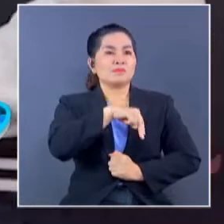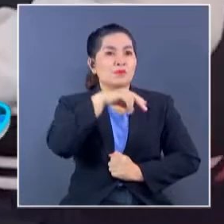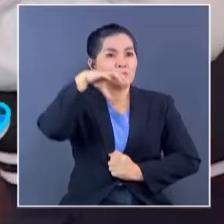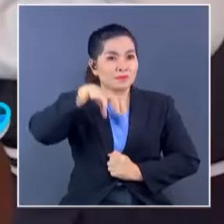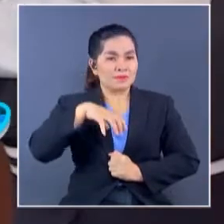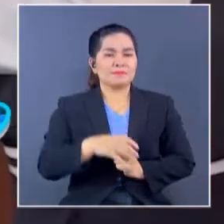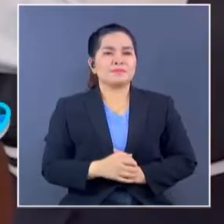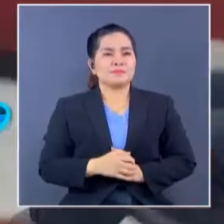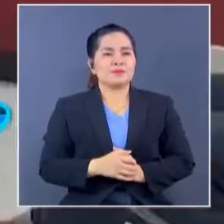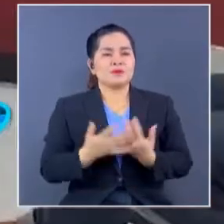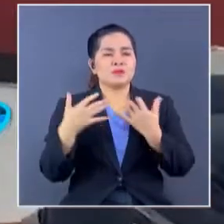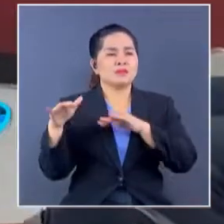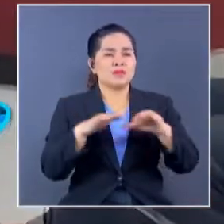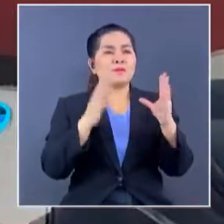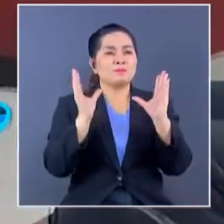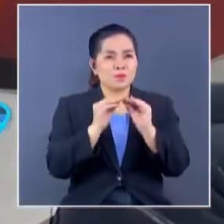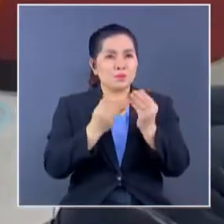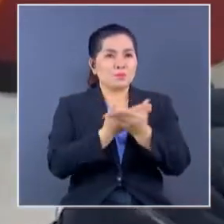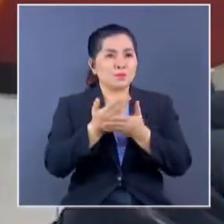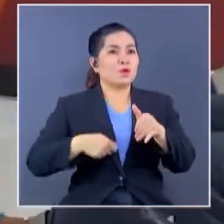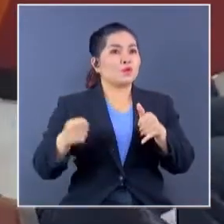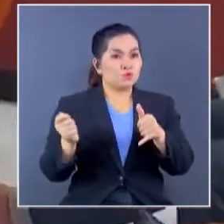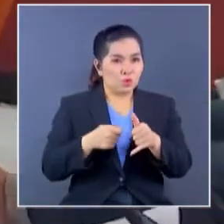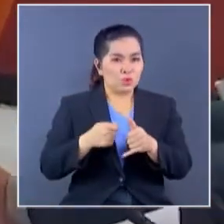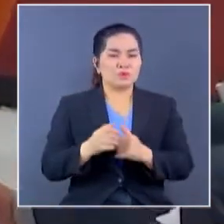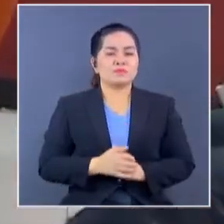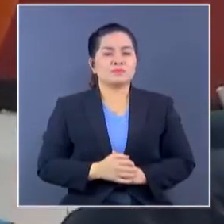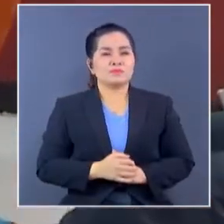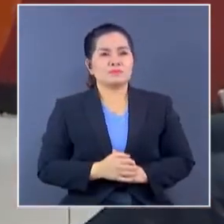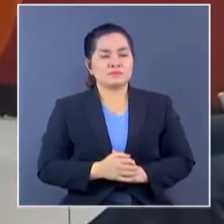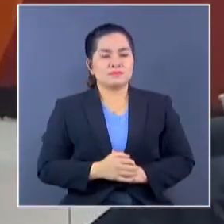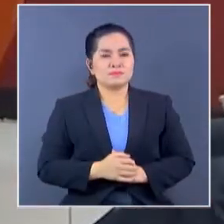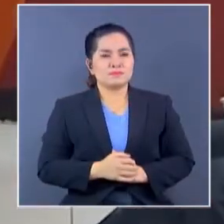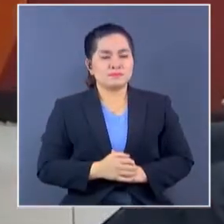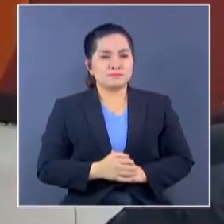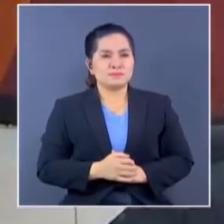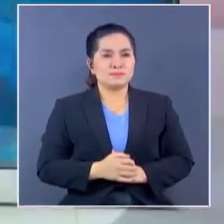บาลอยู่ระหว่างการเตรียมประชุ ม เพื่อที่จะพิจารณาบทลงโทษที่เหมาะสมต่อไปนะครับ